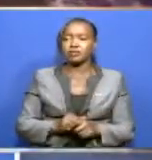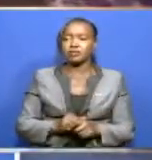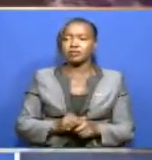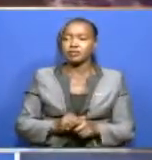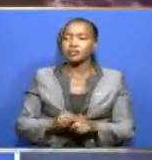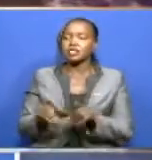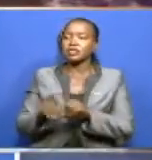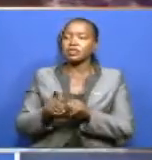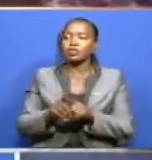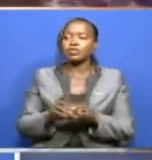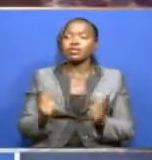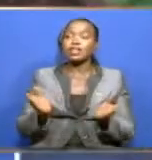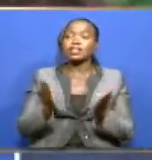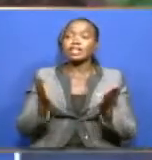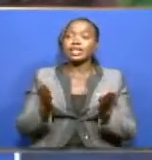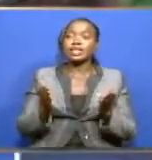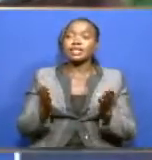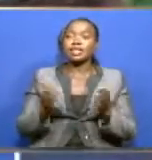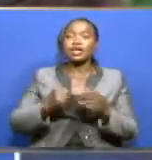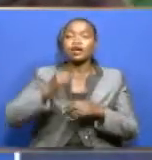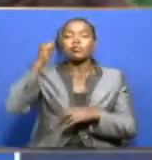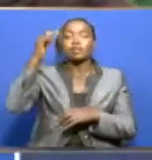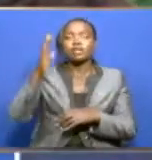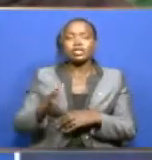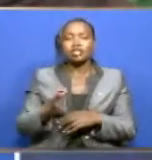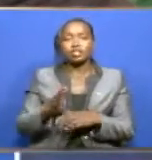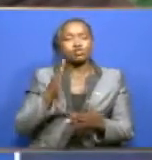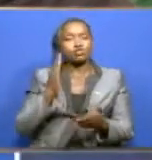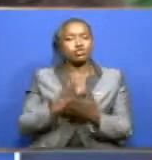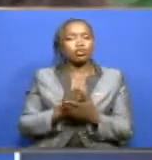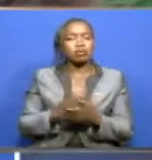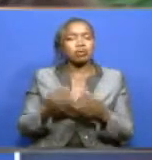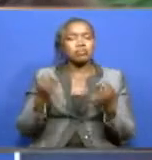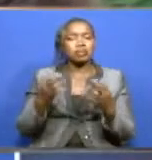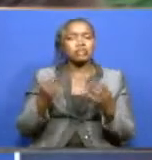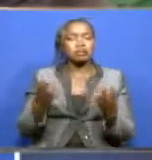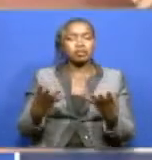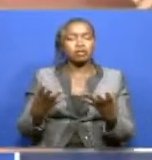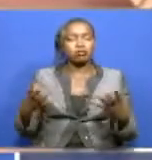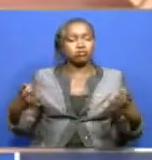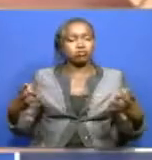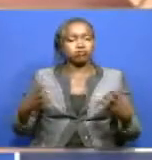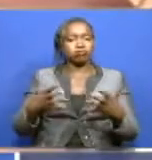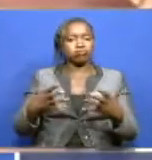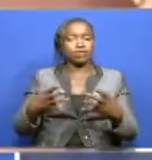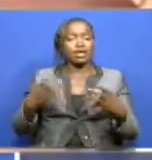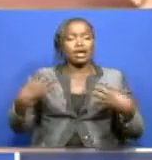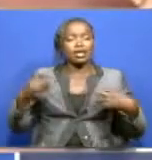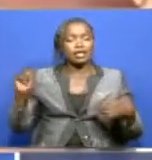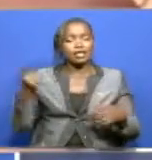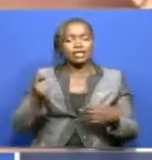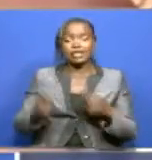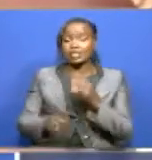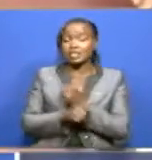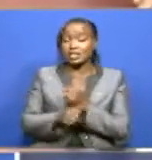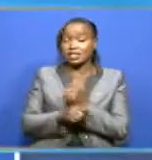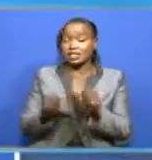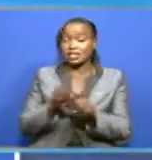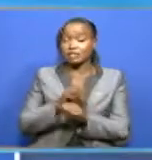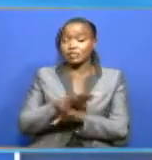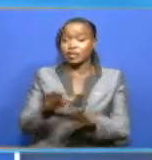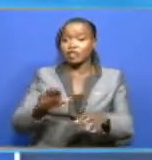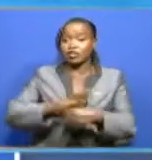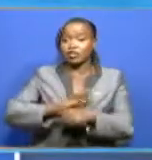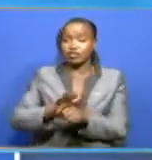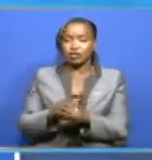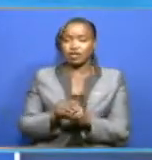vile aliwahimiza wanasiasa kutoandaa mikutano ya watu wengi kwa sababu inawaweka Wakenya wengi kwenye hatari ya maambukizi ya virusi vya corona.